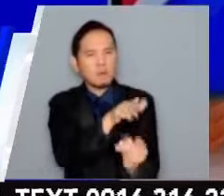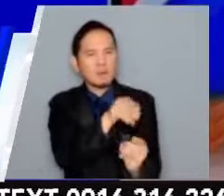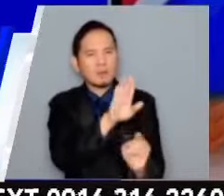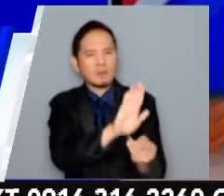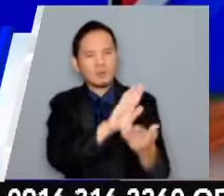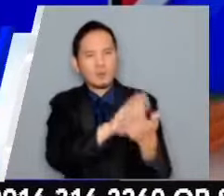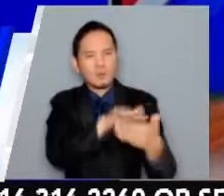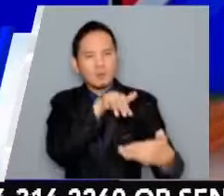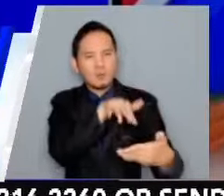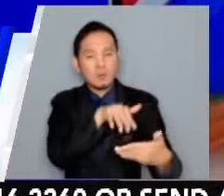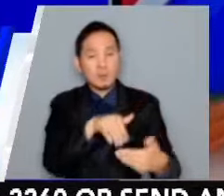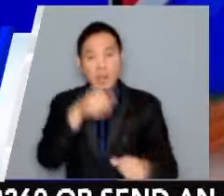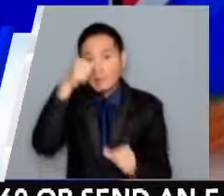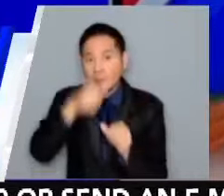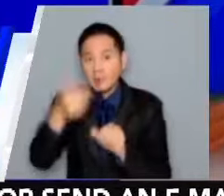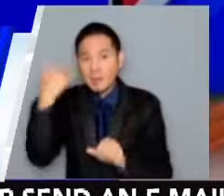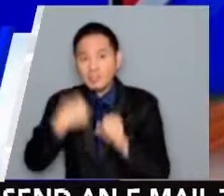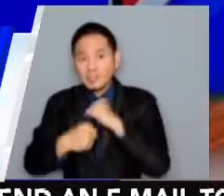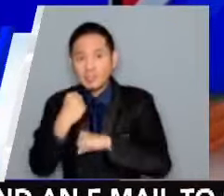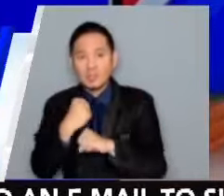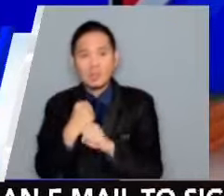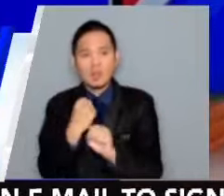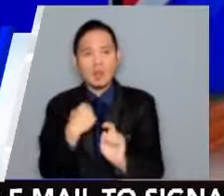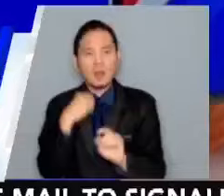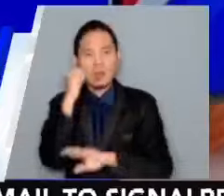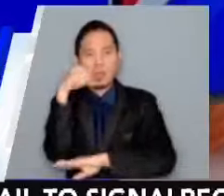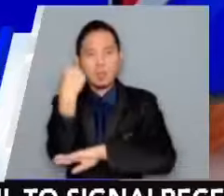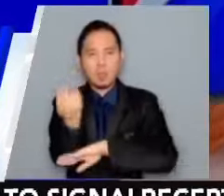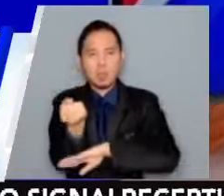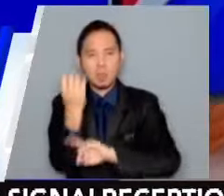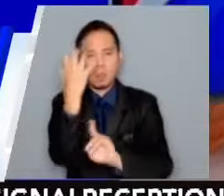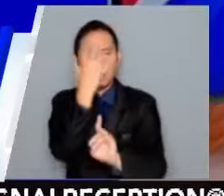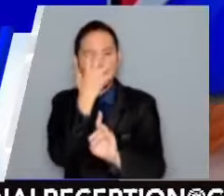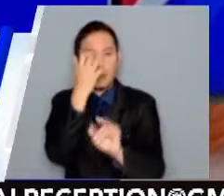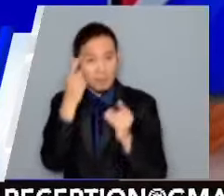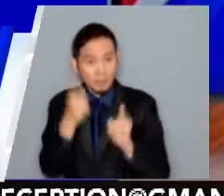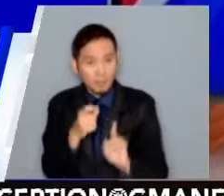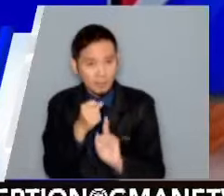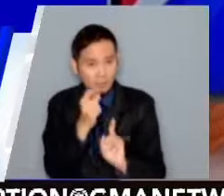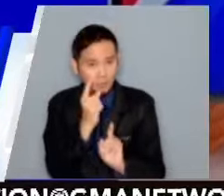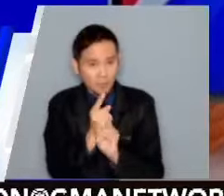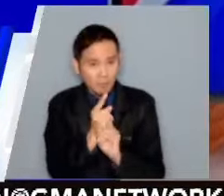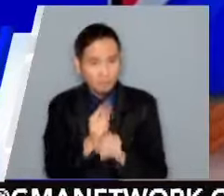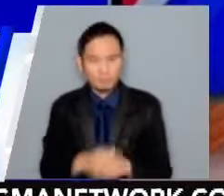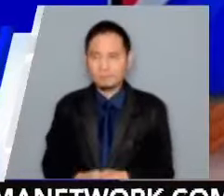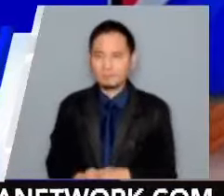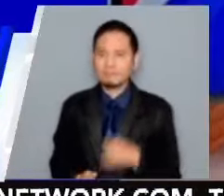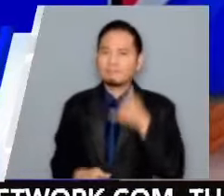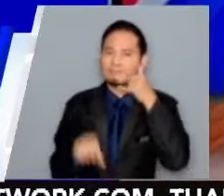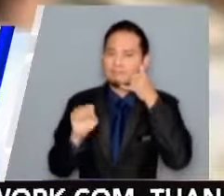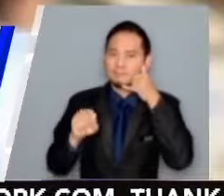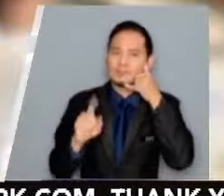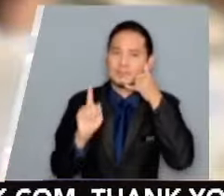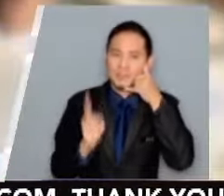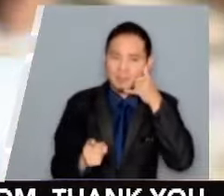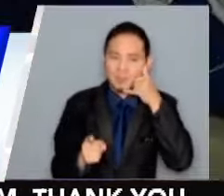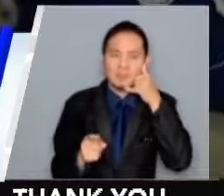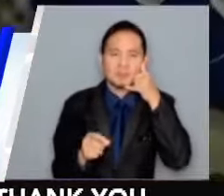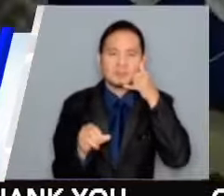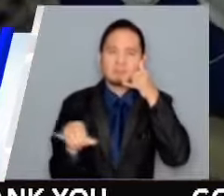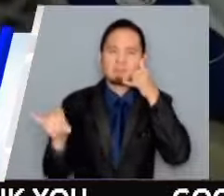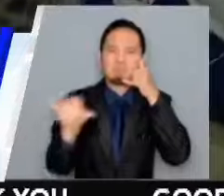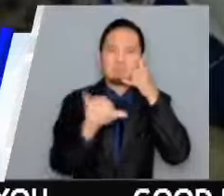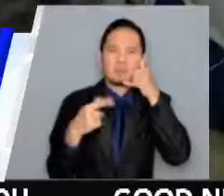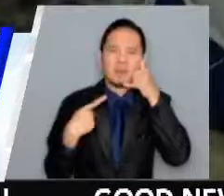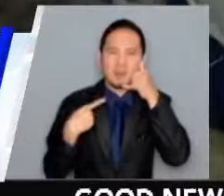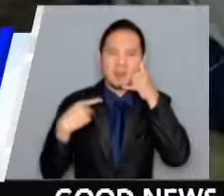mga hinimatay pa nga sa mga eskwelahan, di ba, Asek? Yeah, tama yan, Susan. No? Last year, meron na tayong ganitong situation. At na-address na natin ito